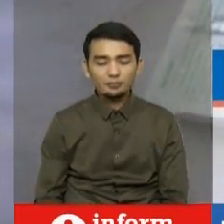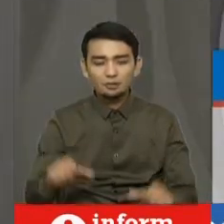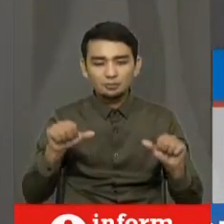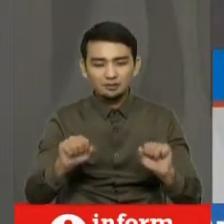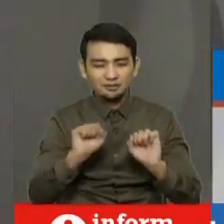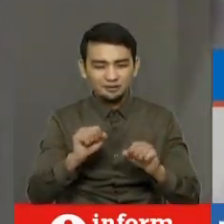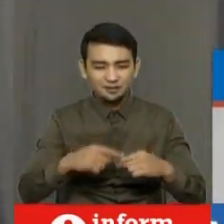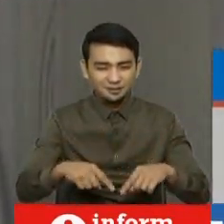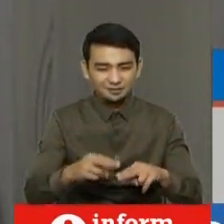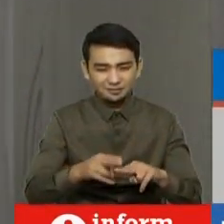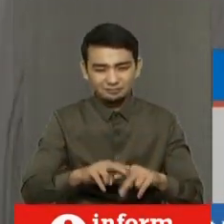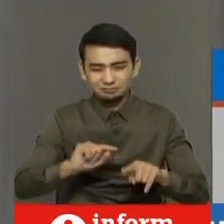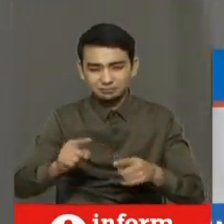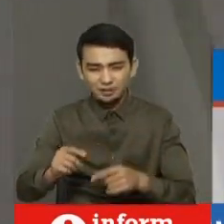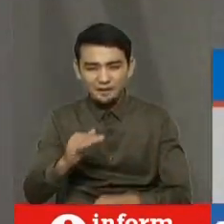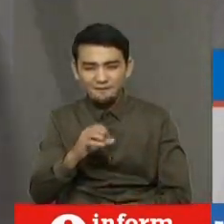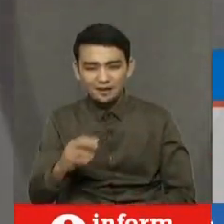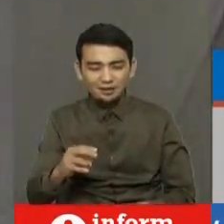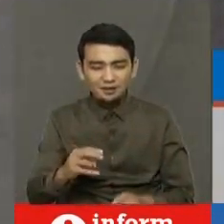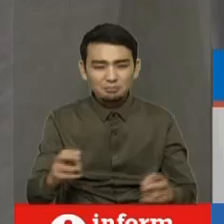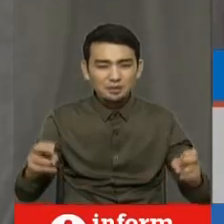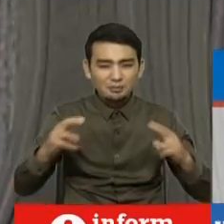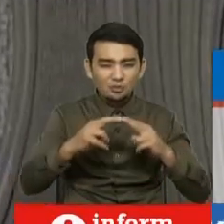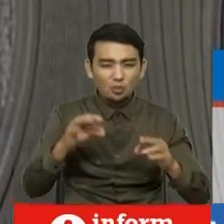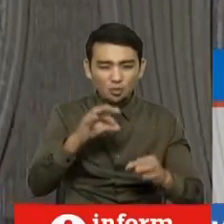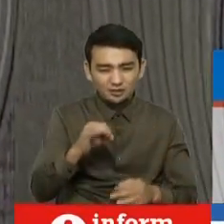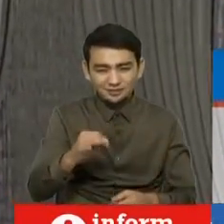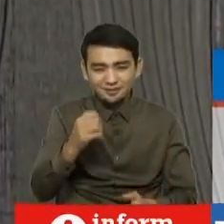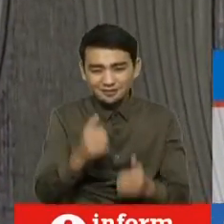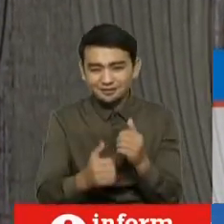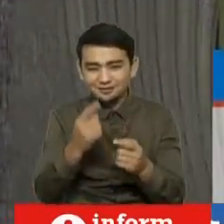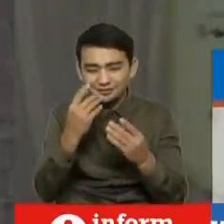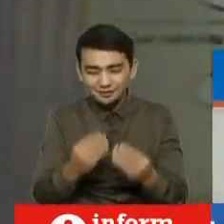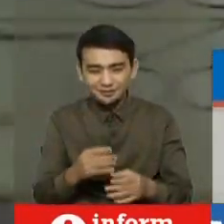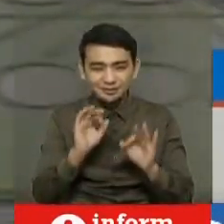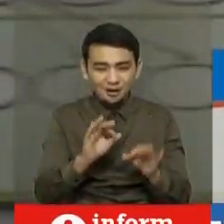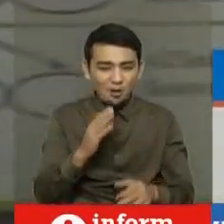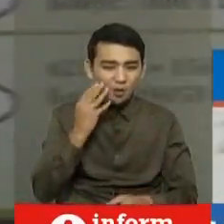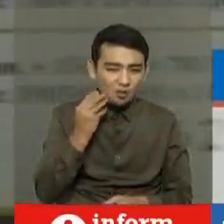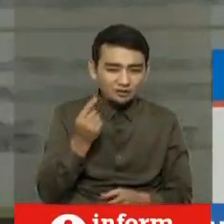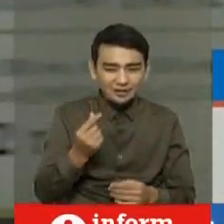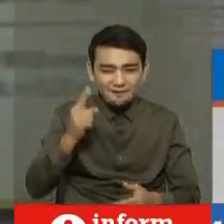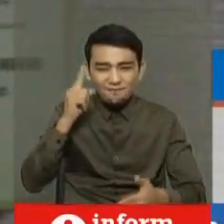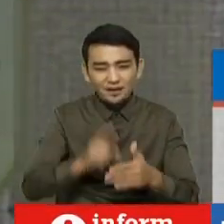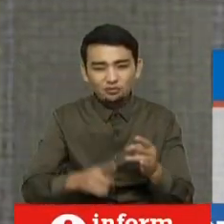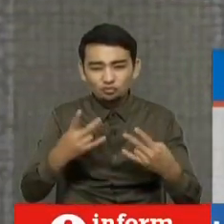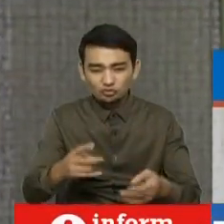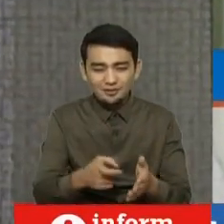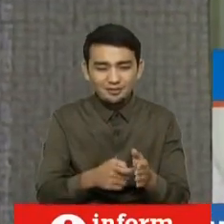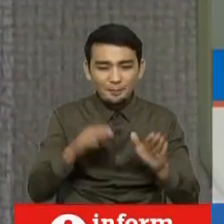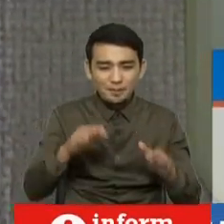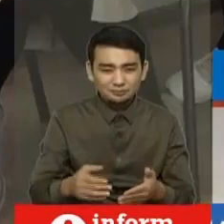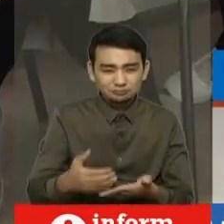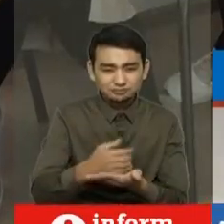Правоохранители периодично ловят создателей финпирамид и едва ли не ежедневно предупреждают граждан не верить в легкие деньги. В Караганде дошло до того, что